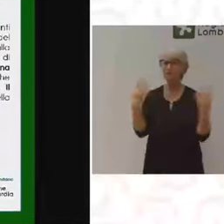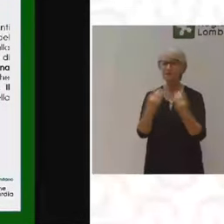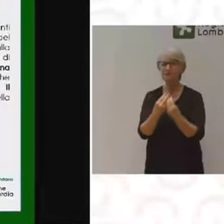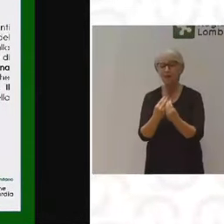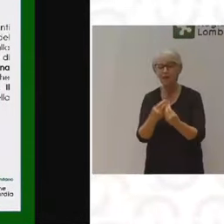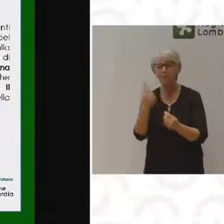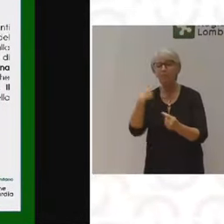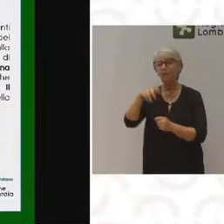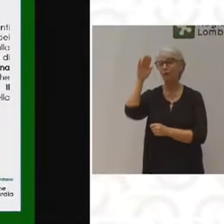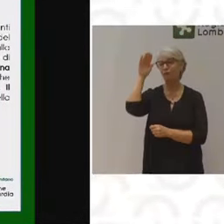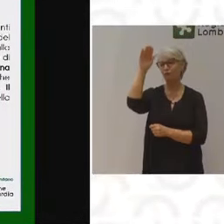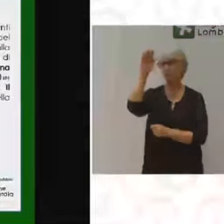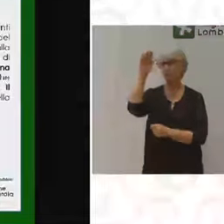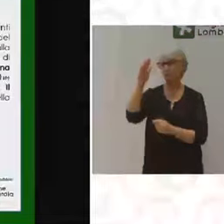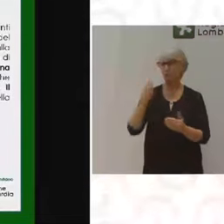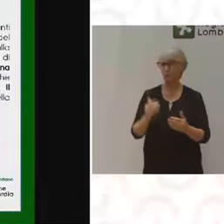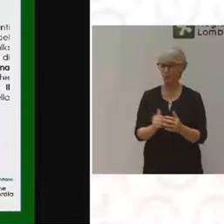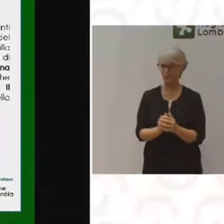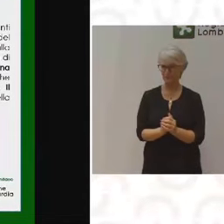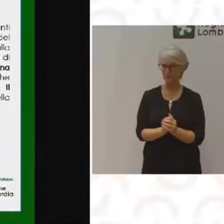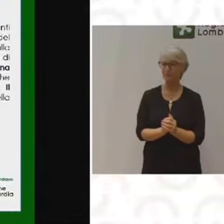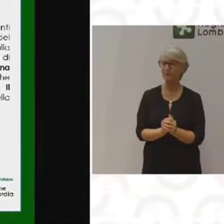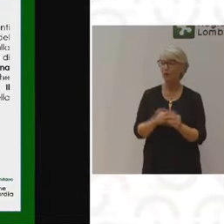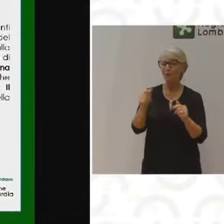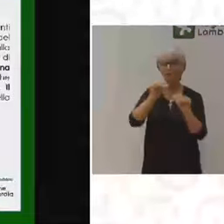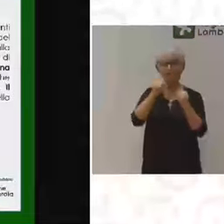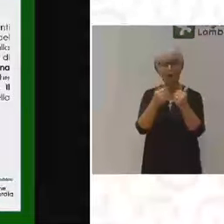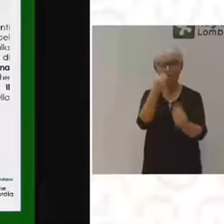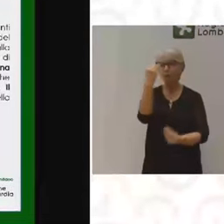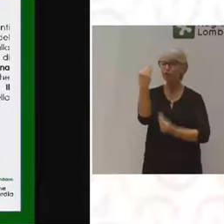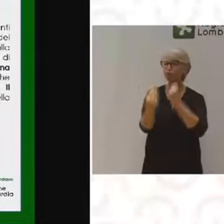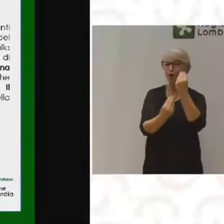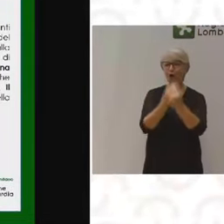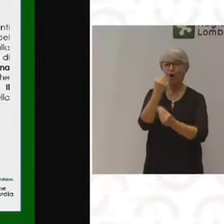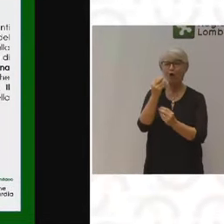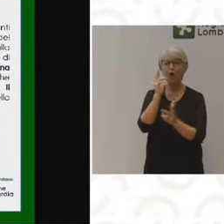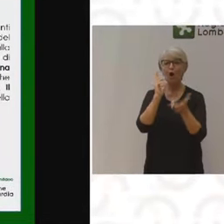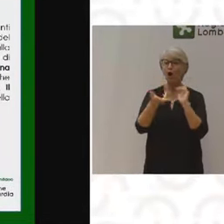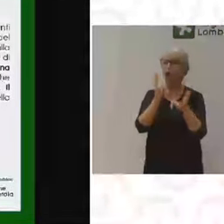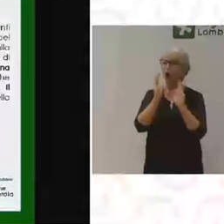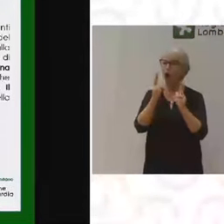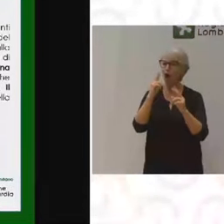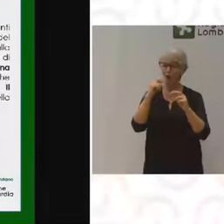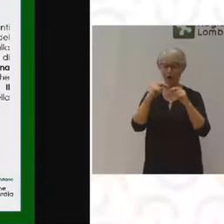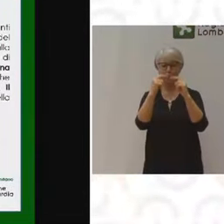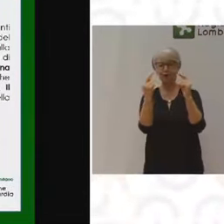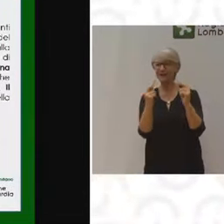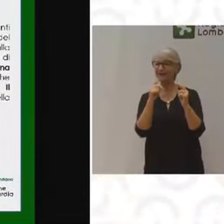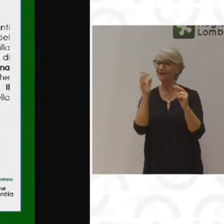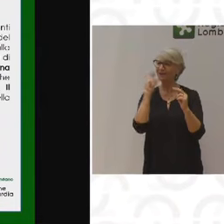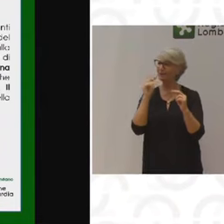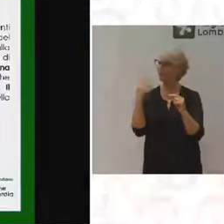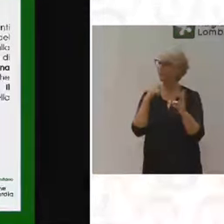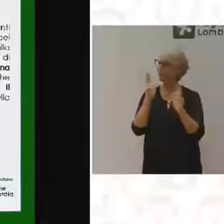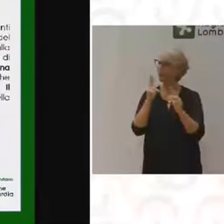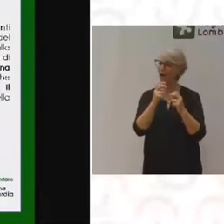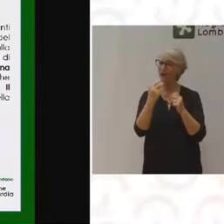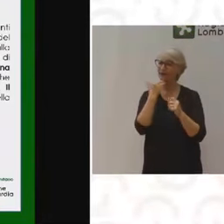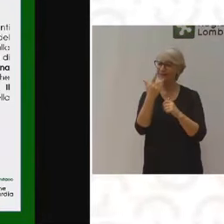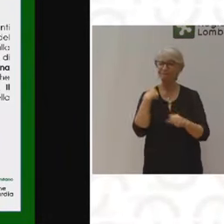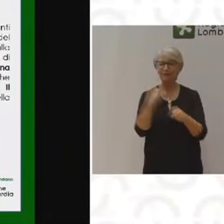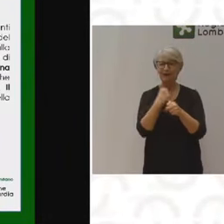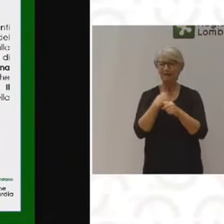futuro. Questo gioco di colori mi permette anche di ringraziare il provider Audi che ha lavorato